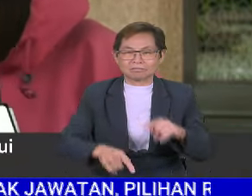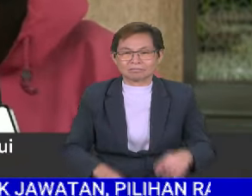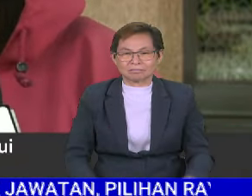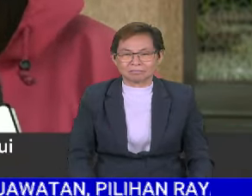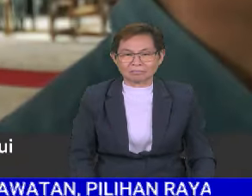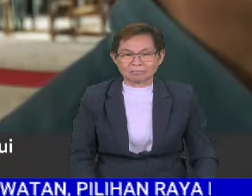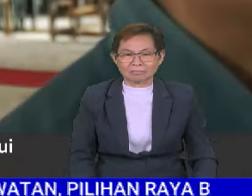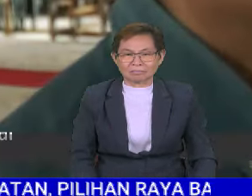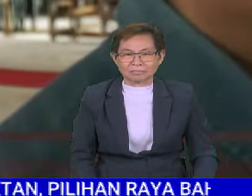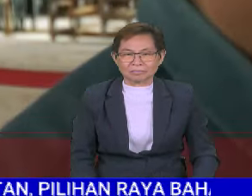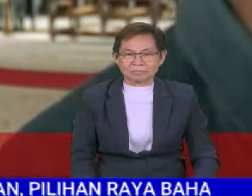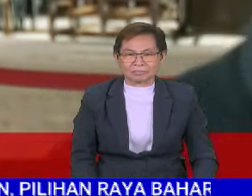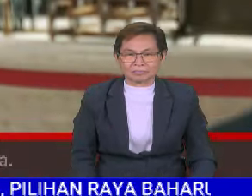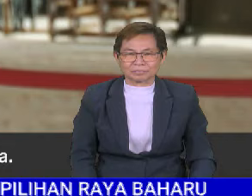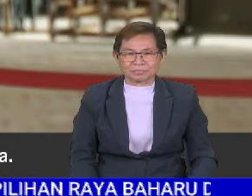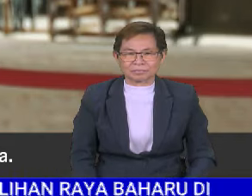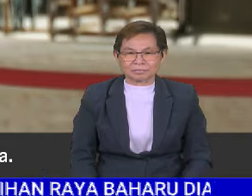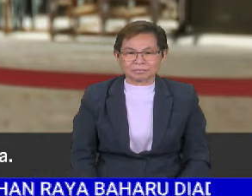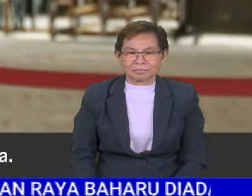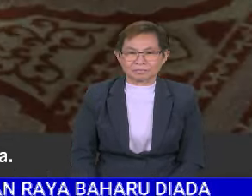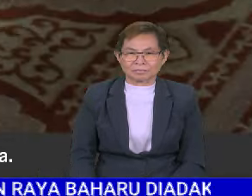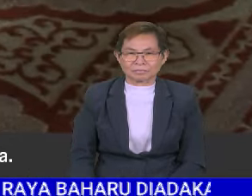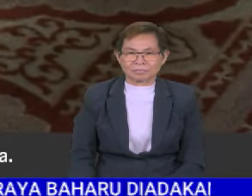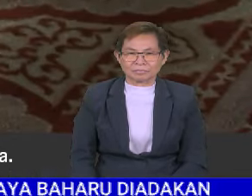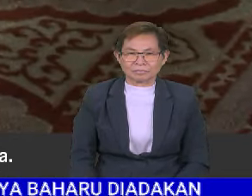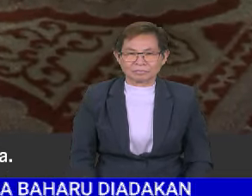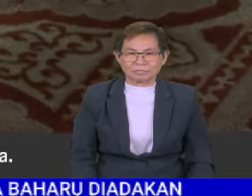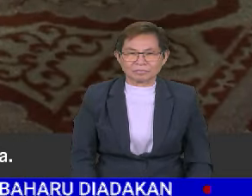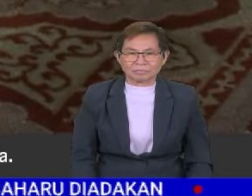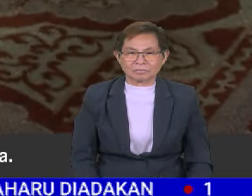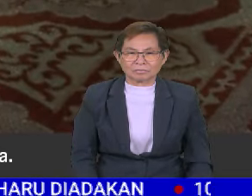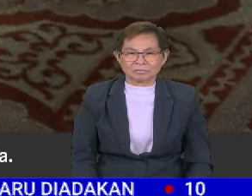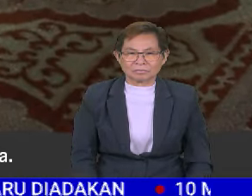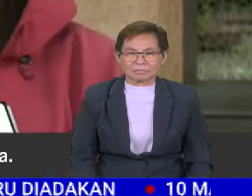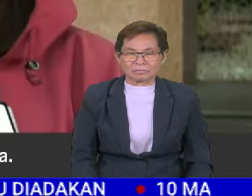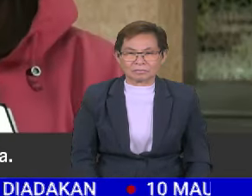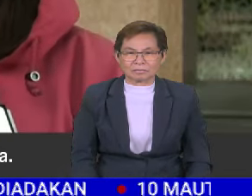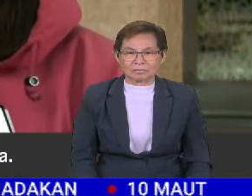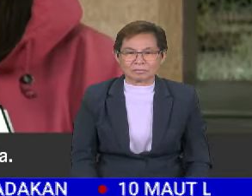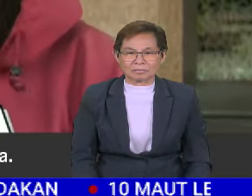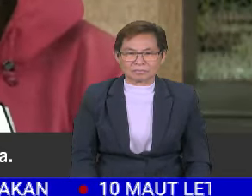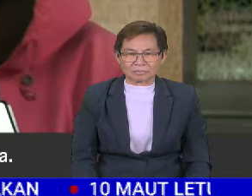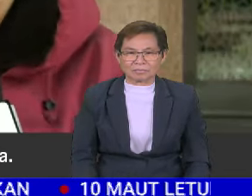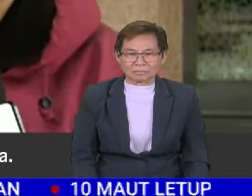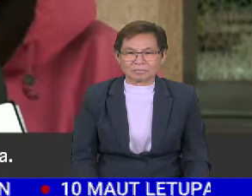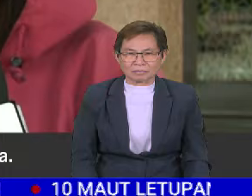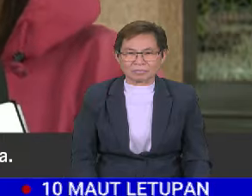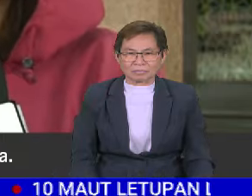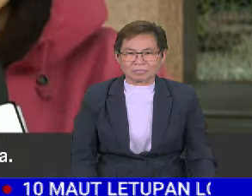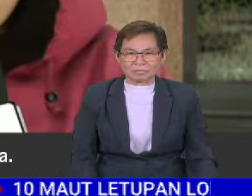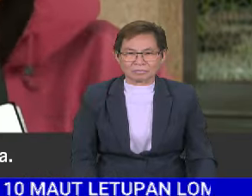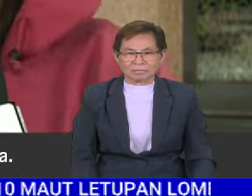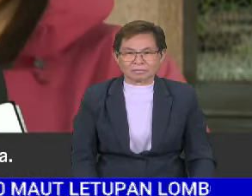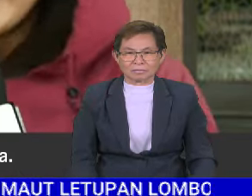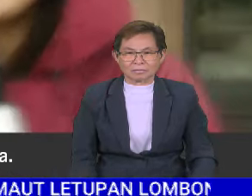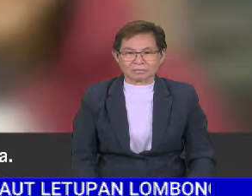に来ました。なのでちょっと今回興味持ったんでお祈りとかお祈りの仕方とか教えてもらったんで勉強したいと